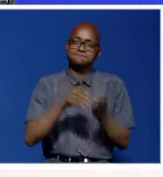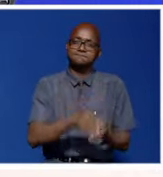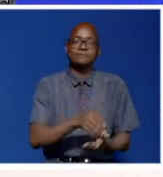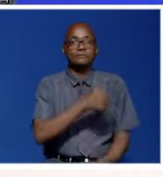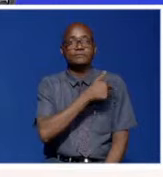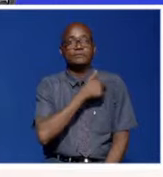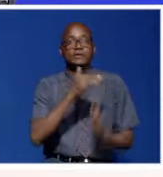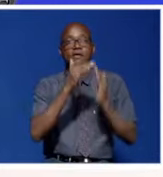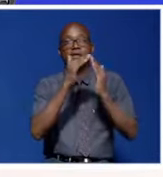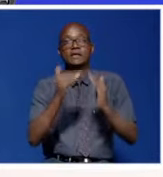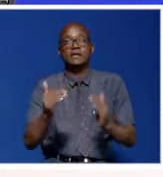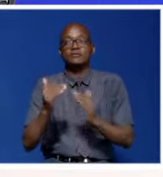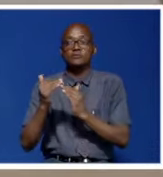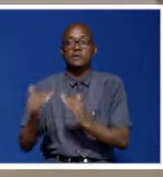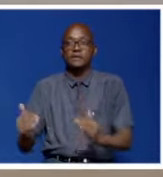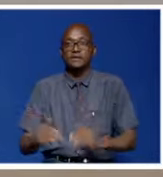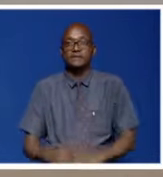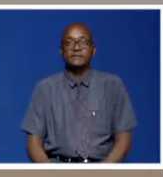nyumba.